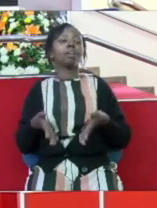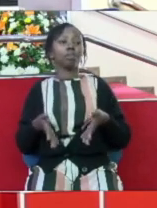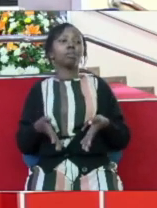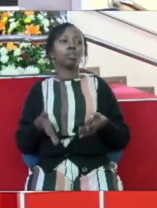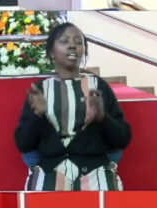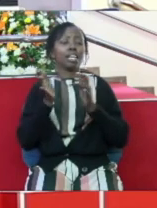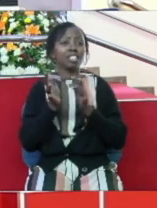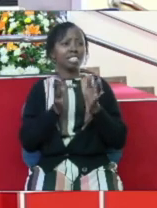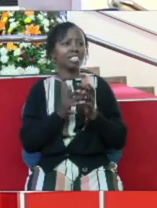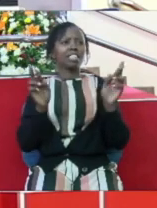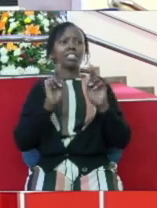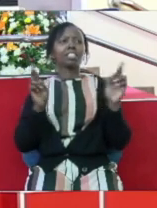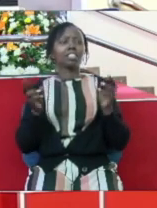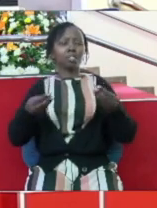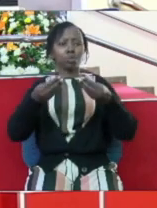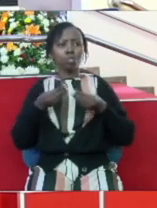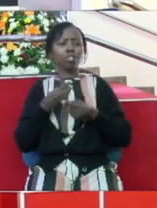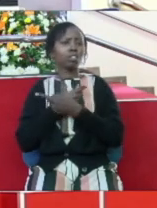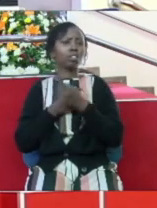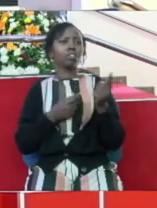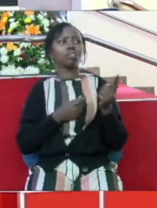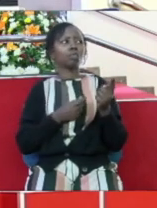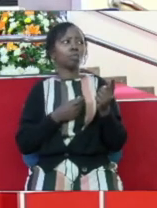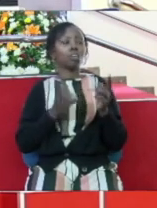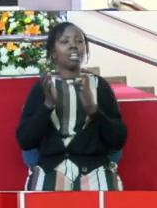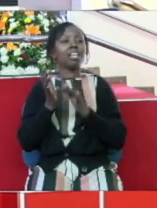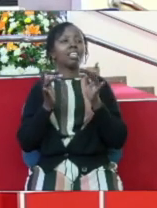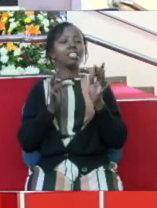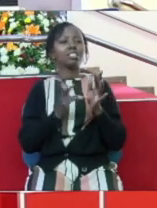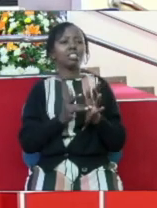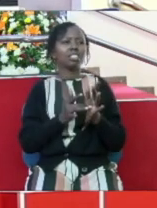he's ready to receive you. Na yuko tayari kukupokea. And he's a God of many